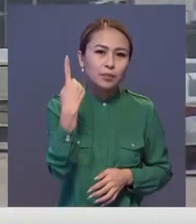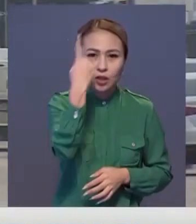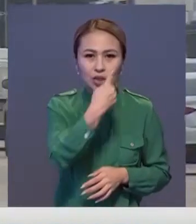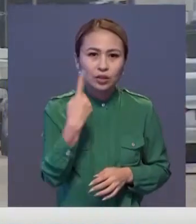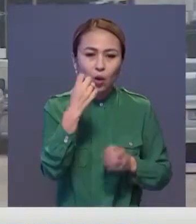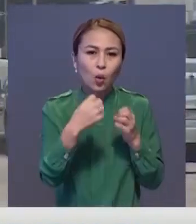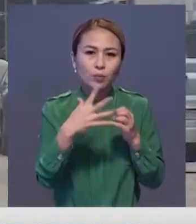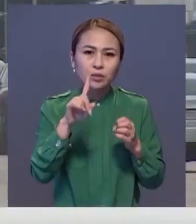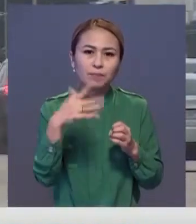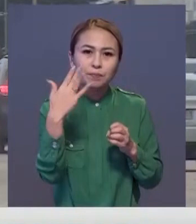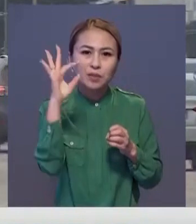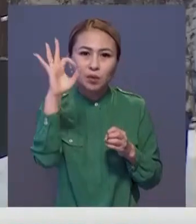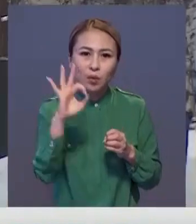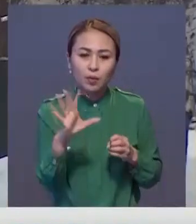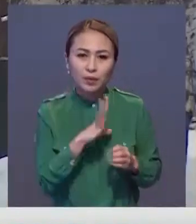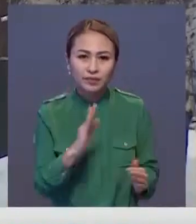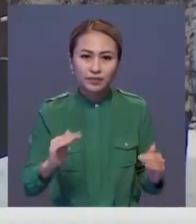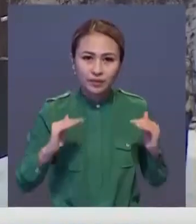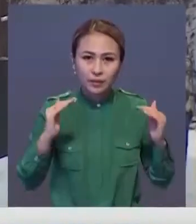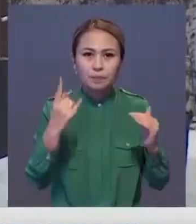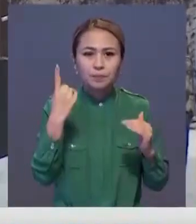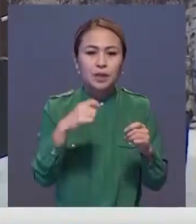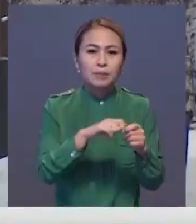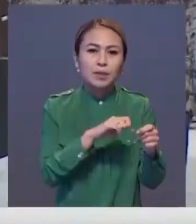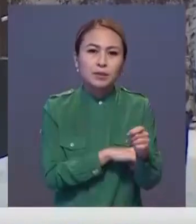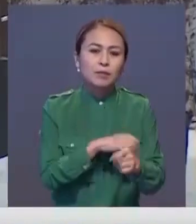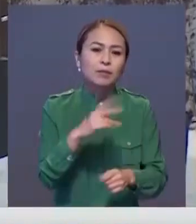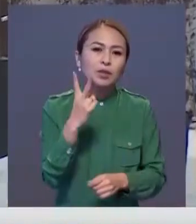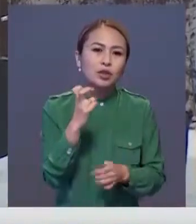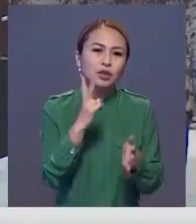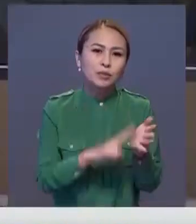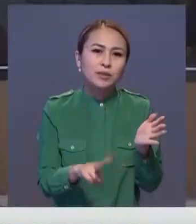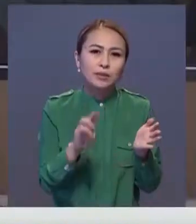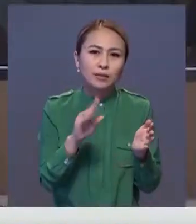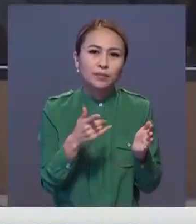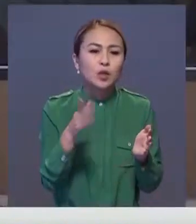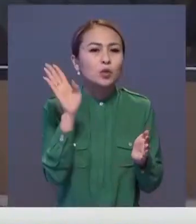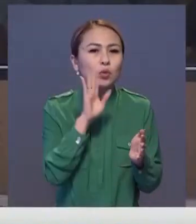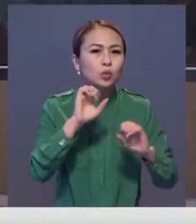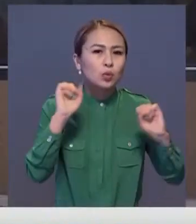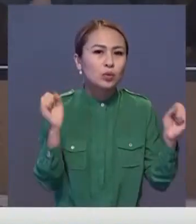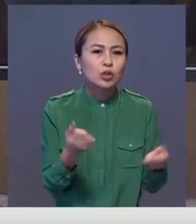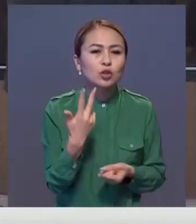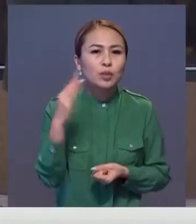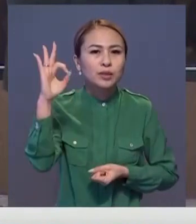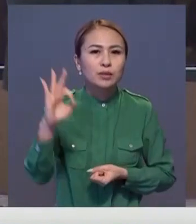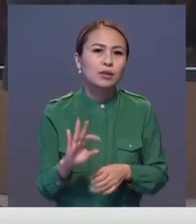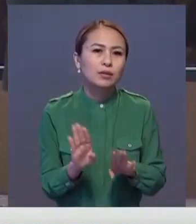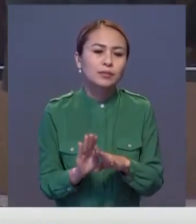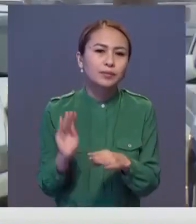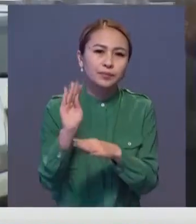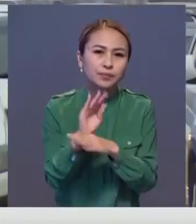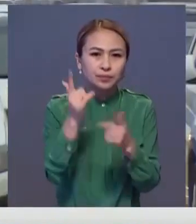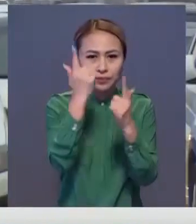жылда 15,5%-ке көтерілді. Енді бір текше метр үшін шамамен 270 теңге. Суық судың өзі 3%,